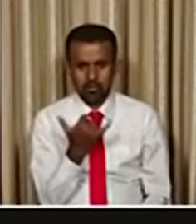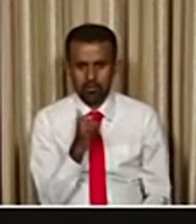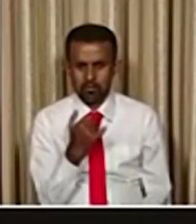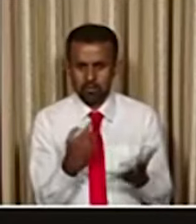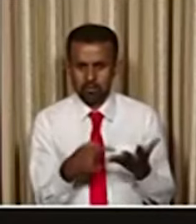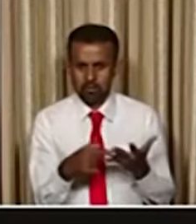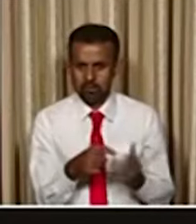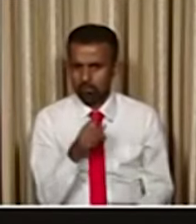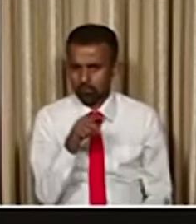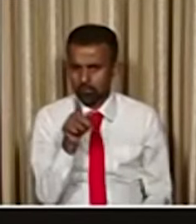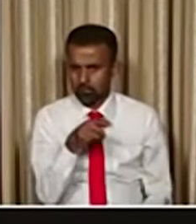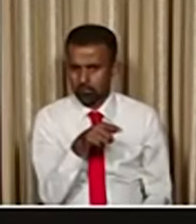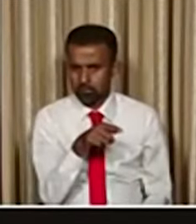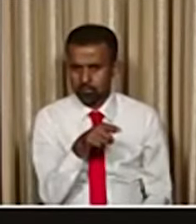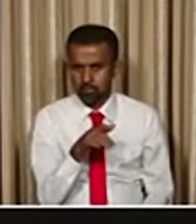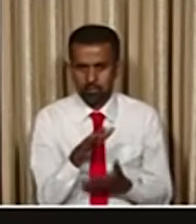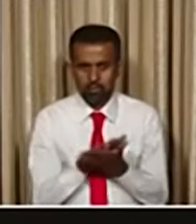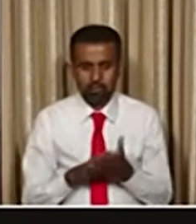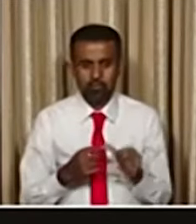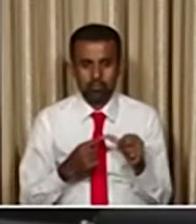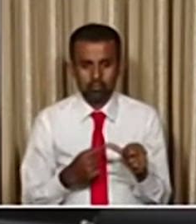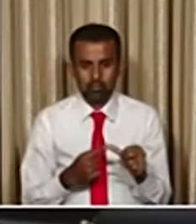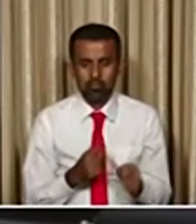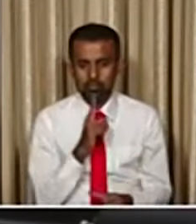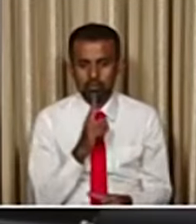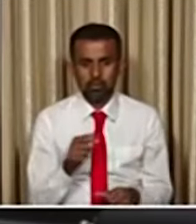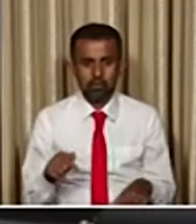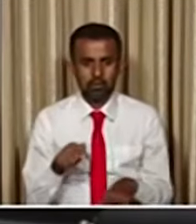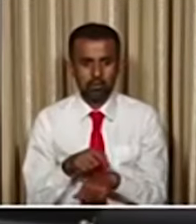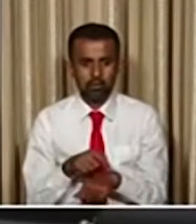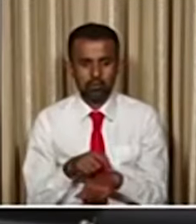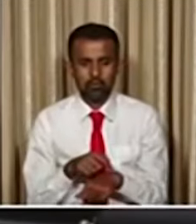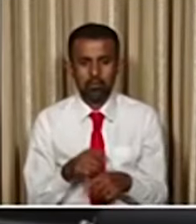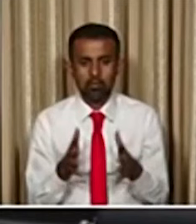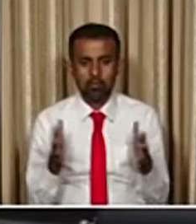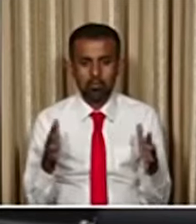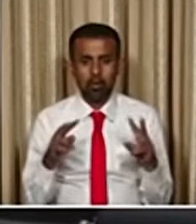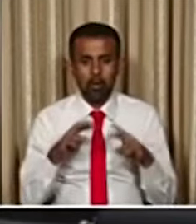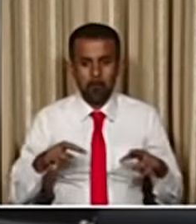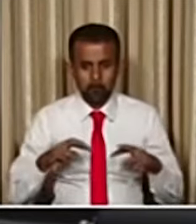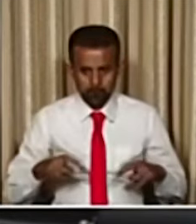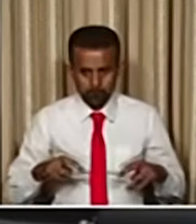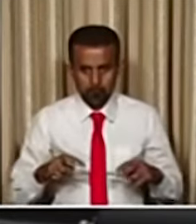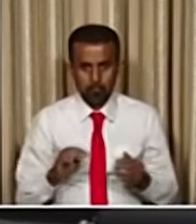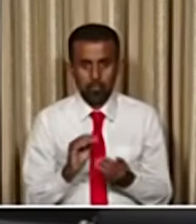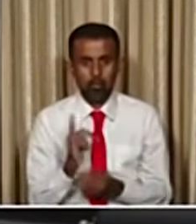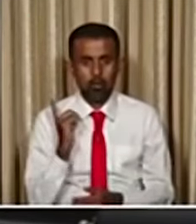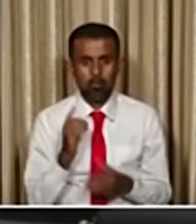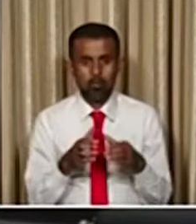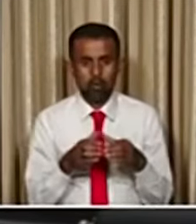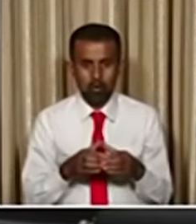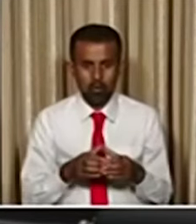කරුණු වැරදි. ඒ සම්බන්ධයෙන් නිවැරදි කිරීමක් කරන්න ඕනේ. දැනටමත් මේ සඳහා පුළුල් පරීක්ෂණ මේ රටේ ආරක්ෂකංශ